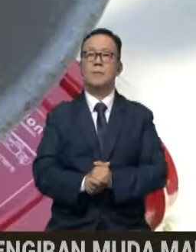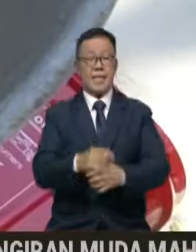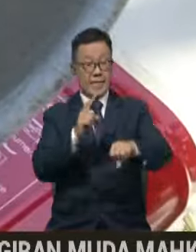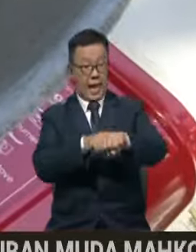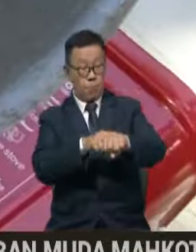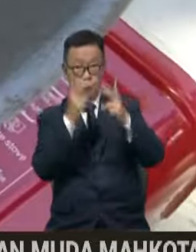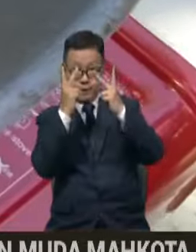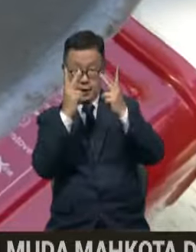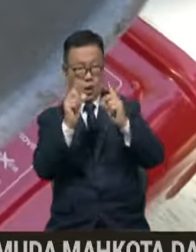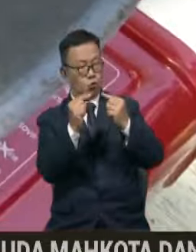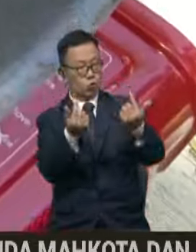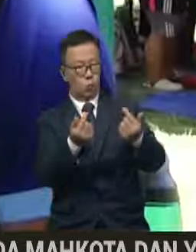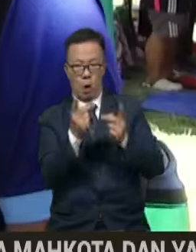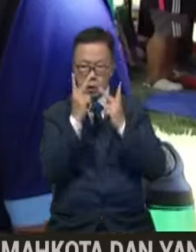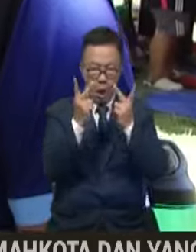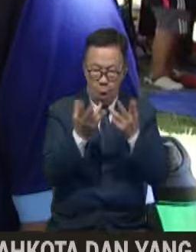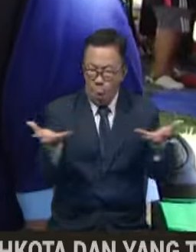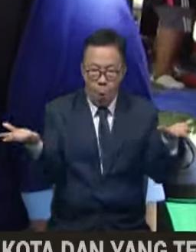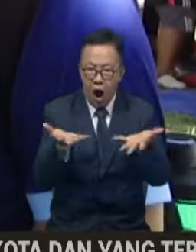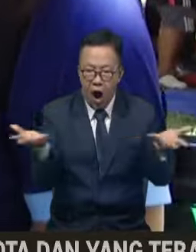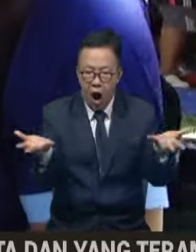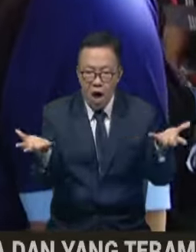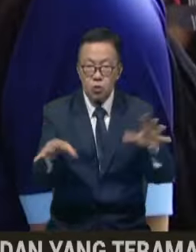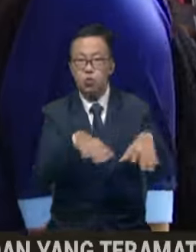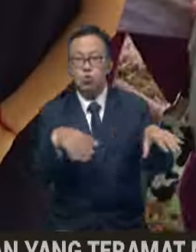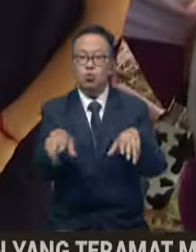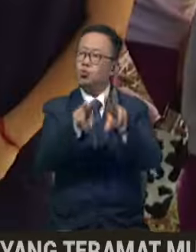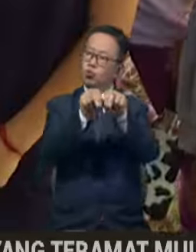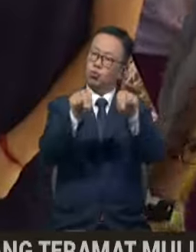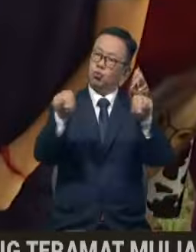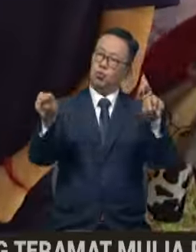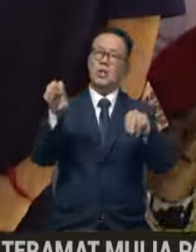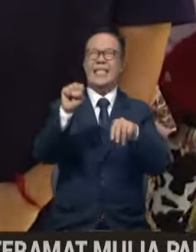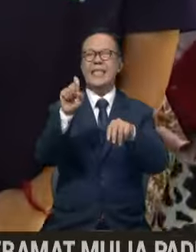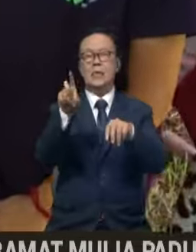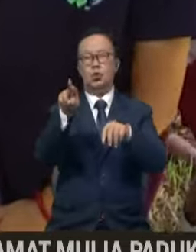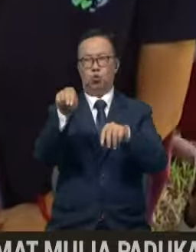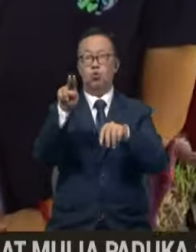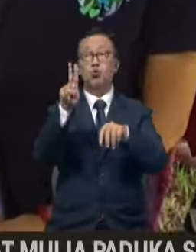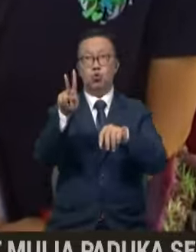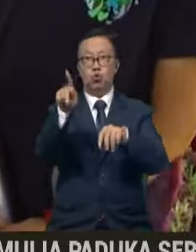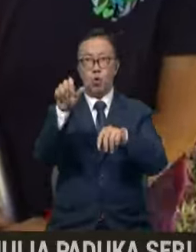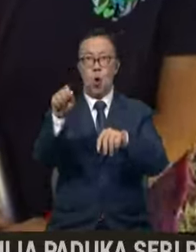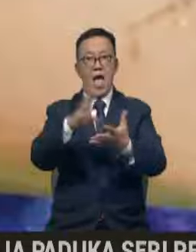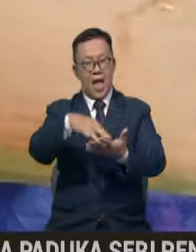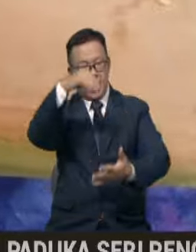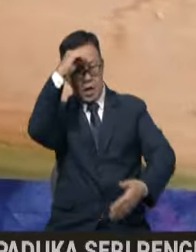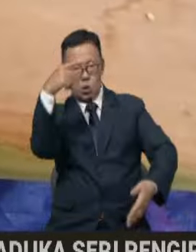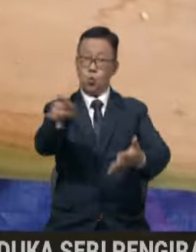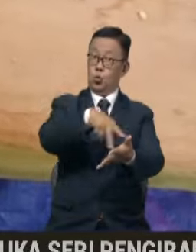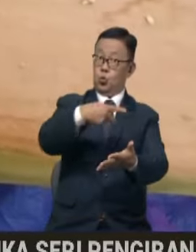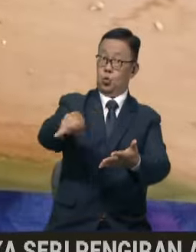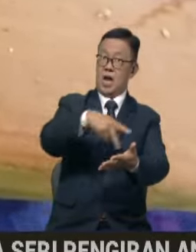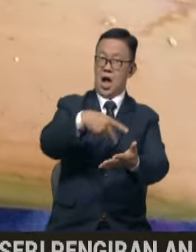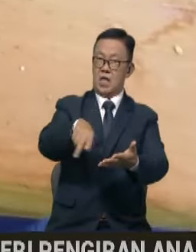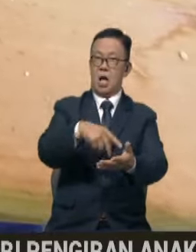Semasa lawatan, rombongan menyaksikan demonstrasi proses pembuatan Mi Senokoh, proses mengamping dan mempelajari tarian tradisi